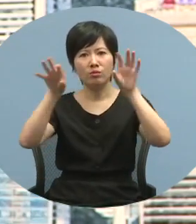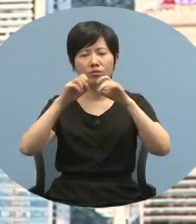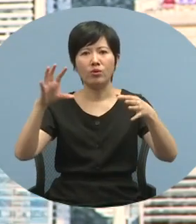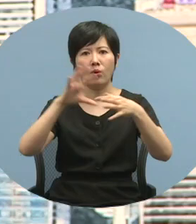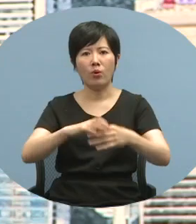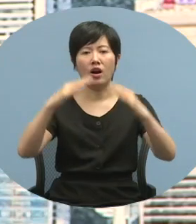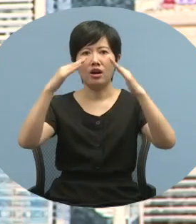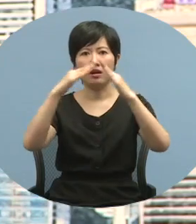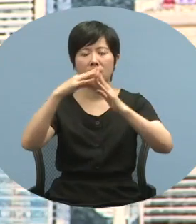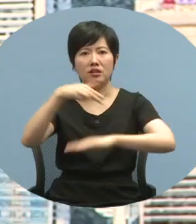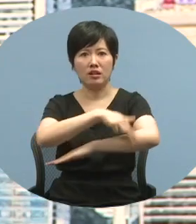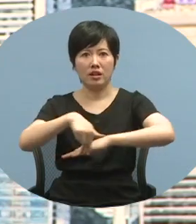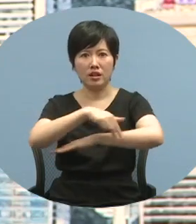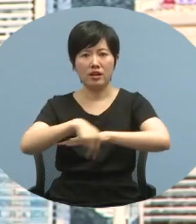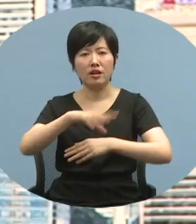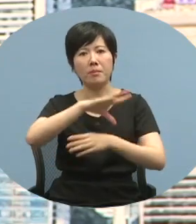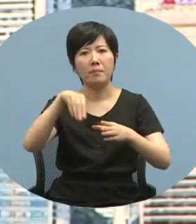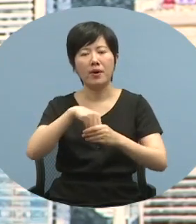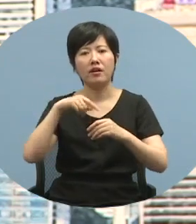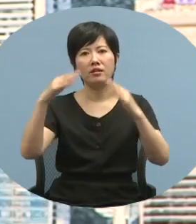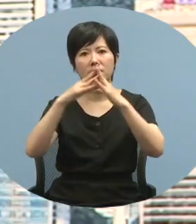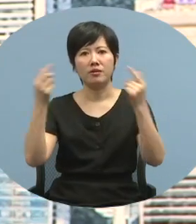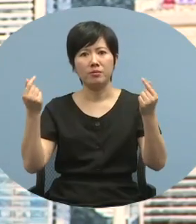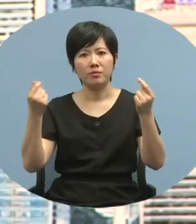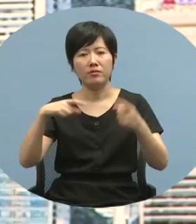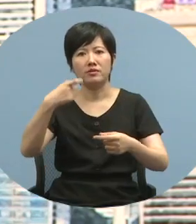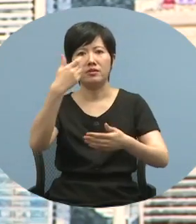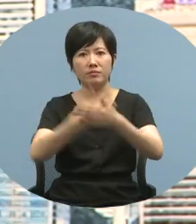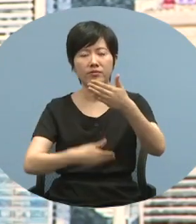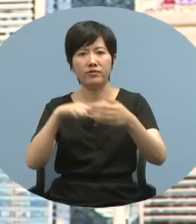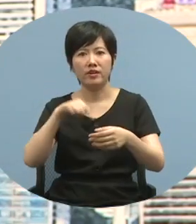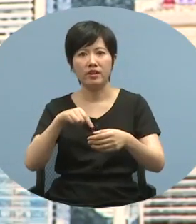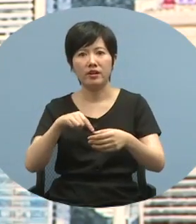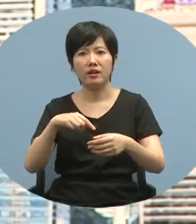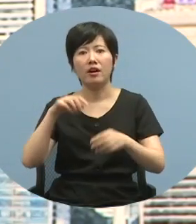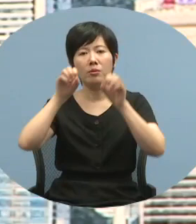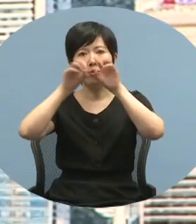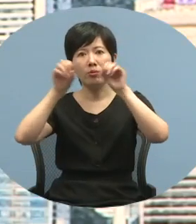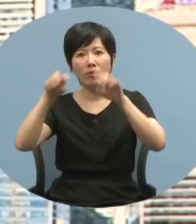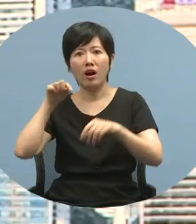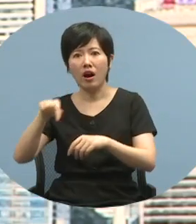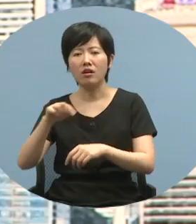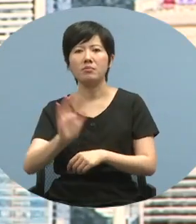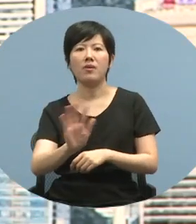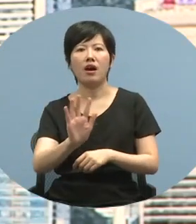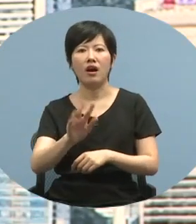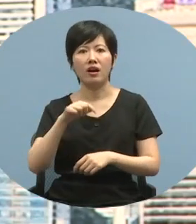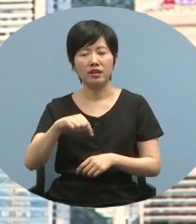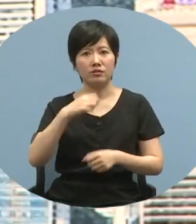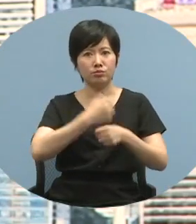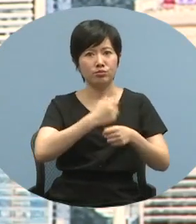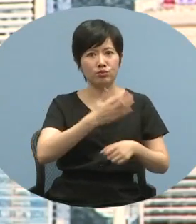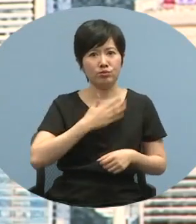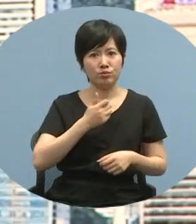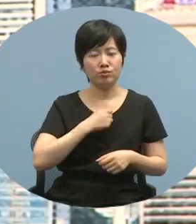列的房屋政策，包括居屋的售價、同時價、脫歐，不是在施政報告做的，而是當我們準備就緒，